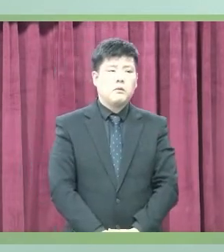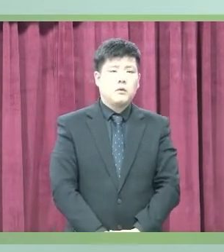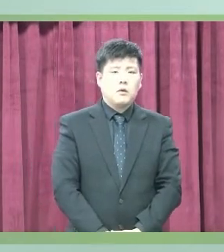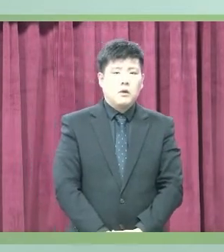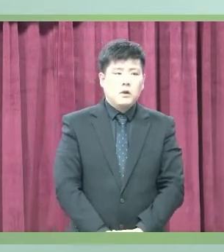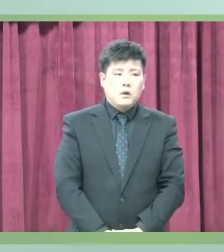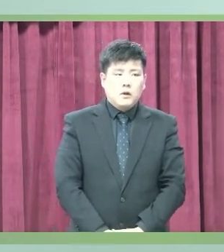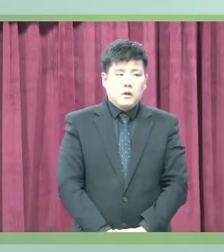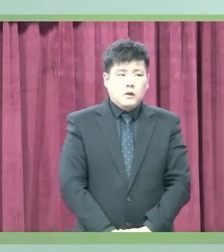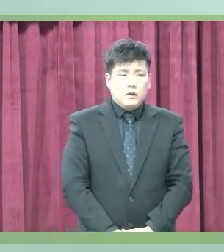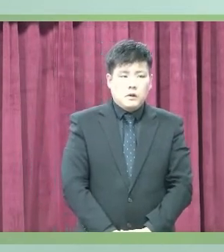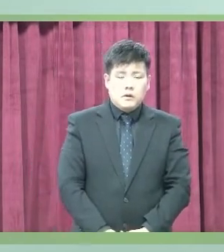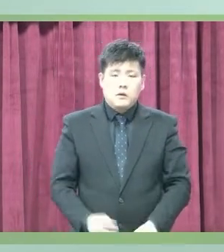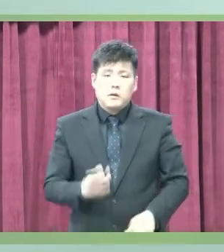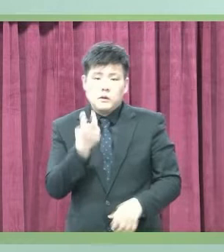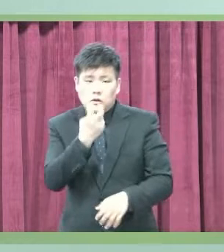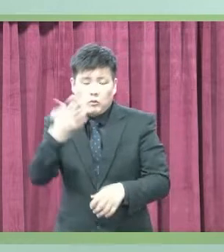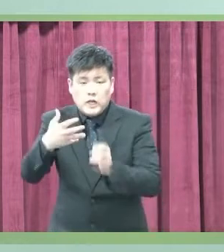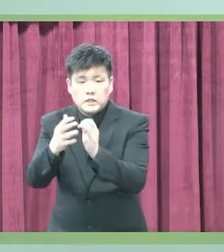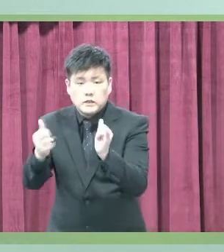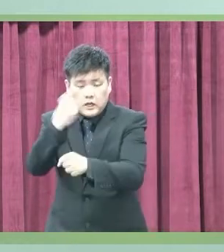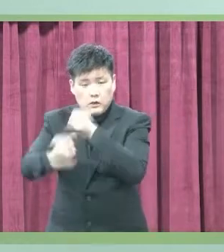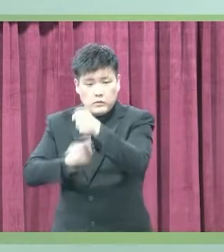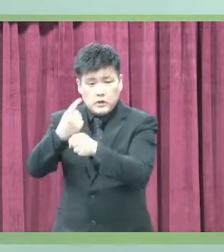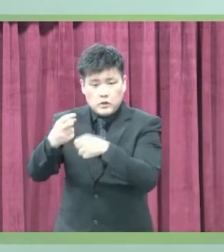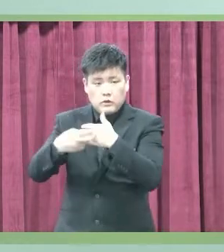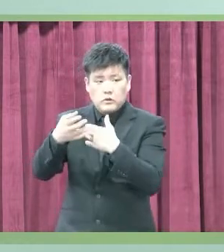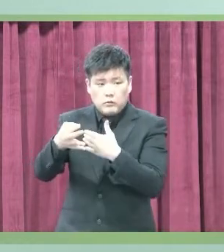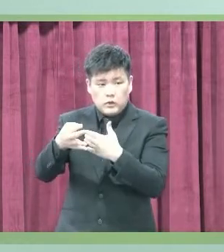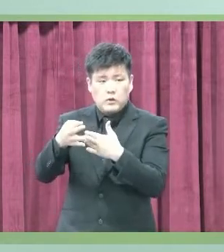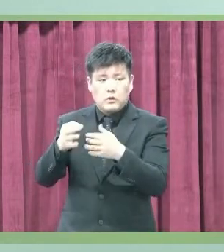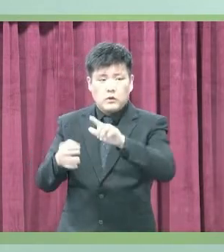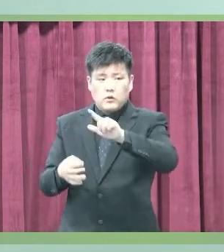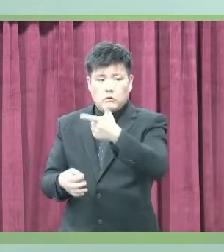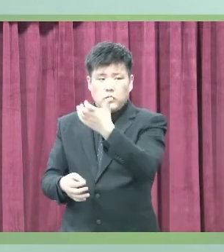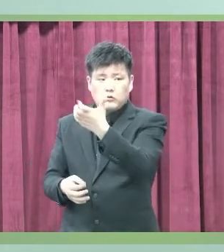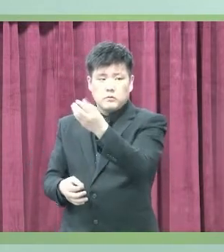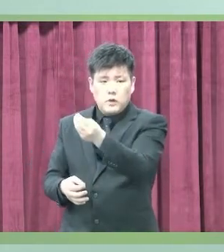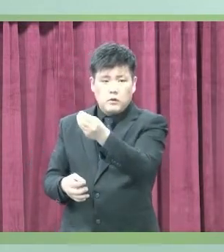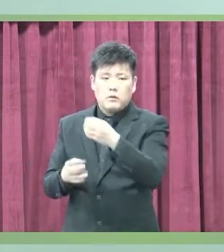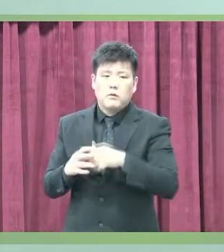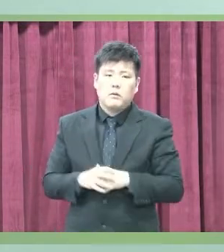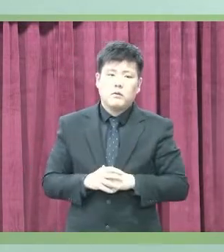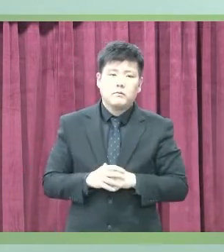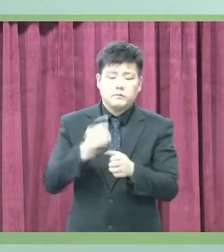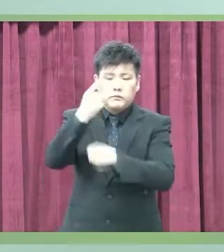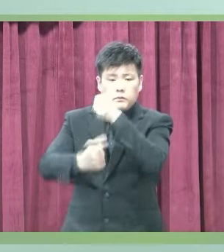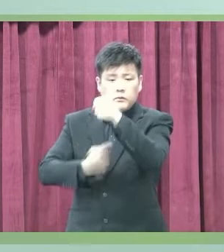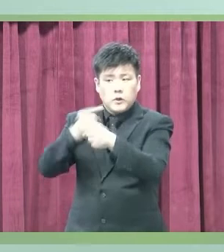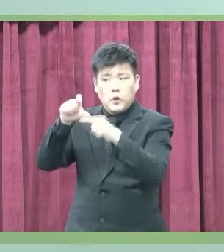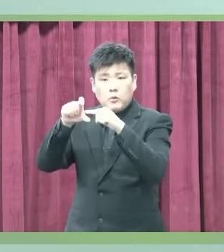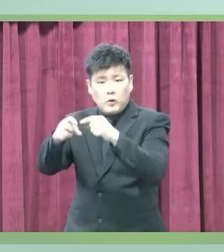검진 미수검자의 1인당 연평균 총 진료비는 약 690만 원입니다. 검진 미수검자의 1인당 연평균 총